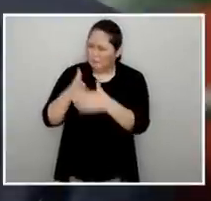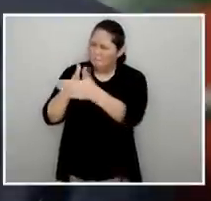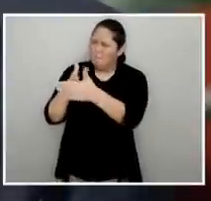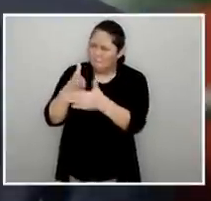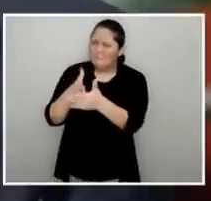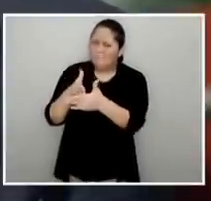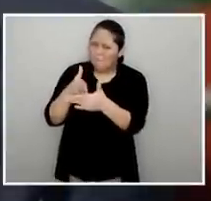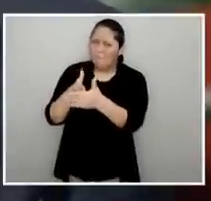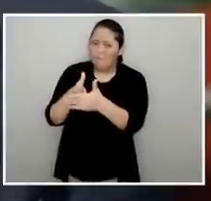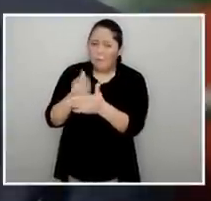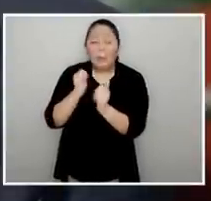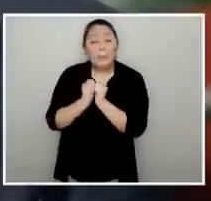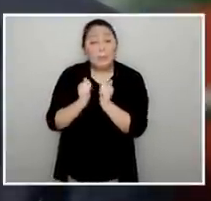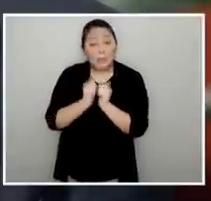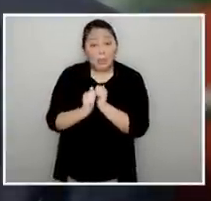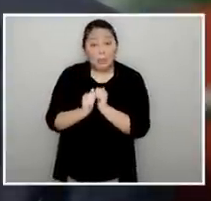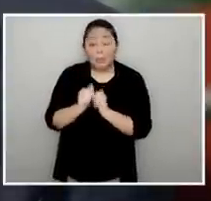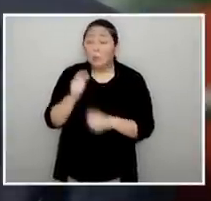the truth,